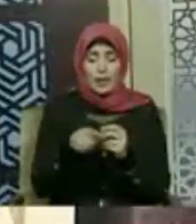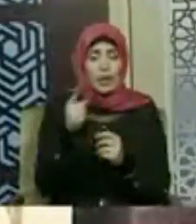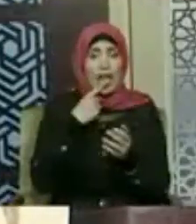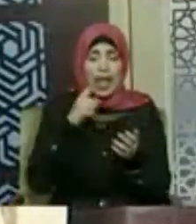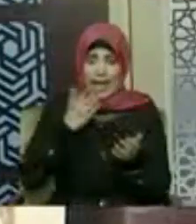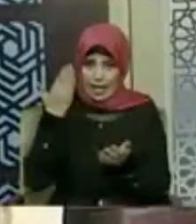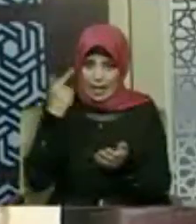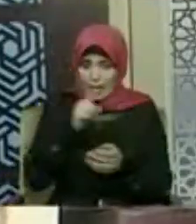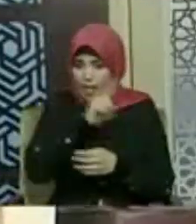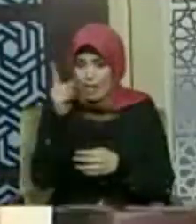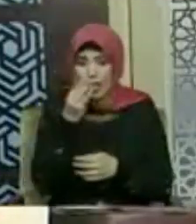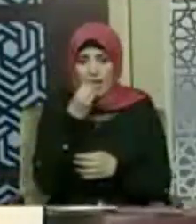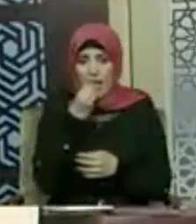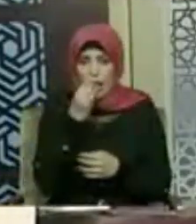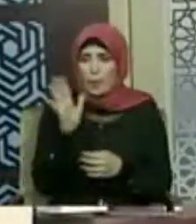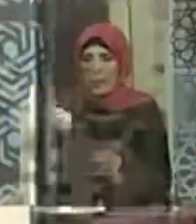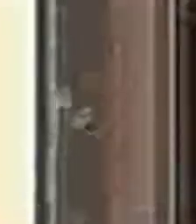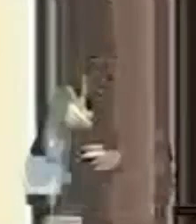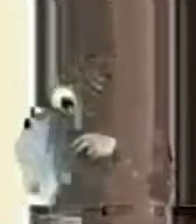عمل يده.